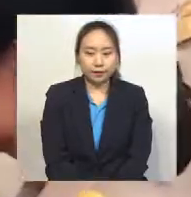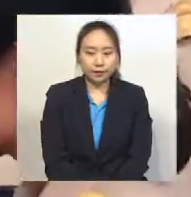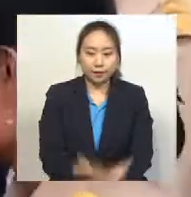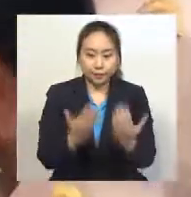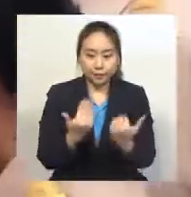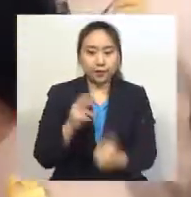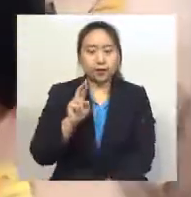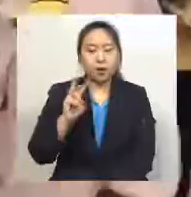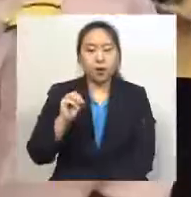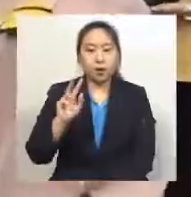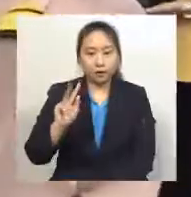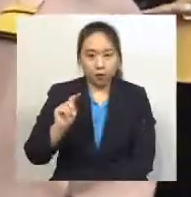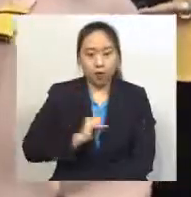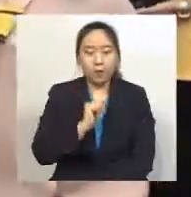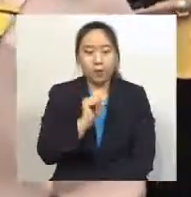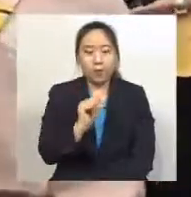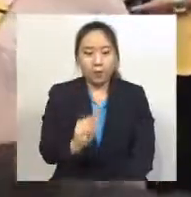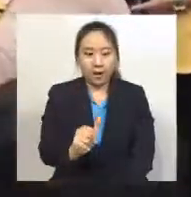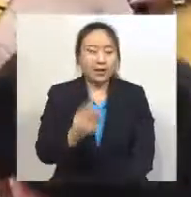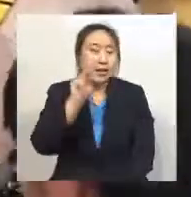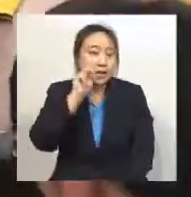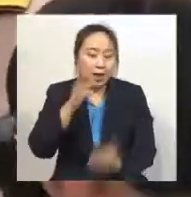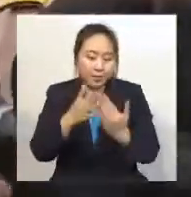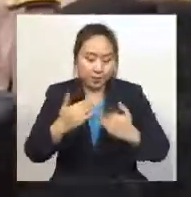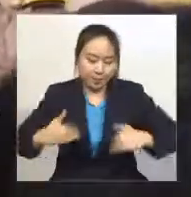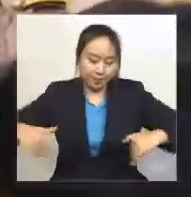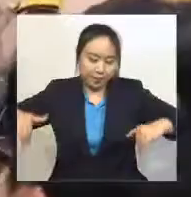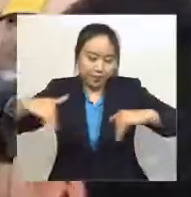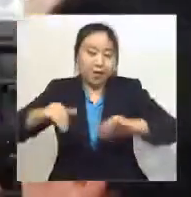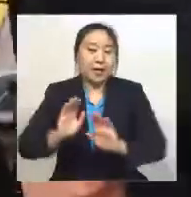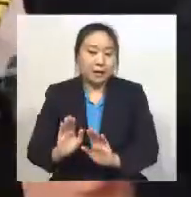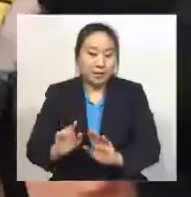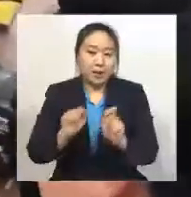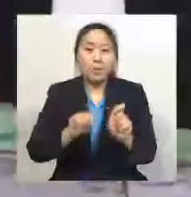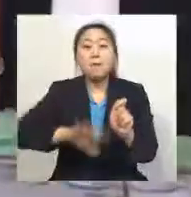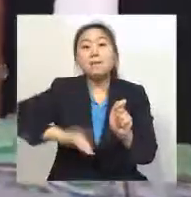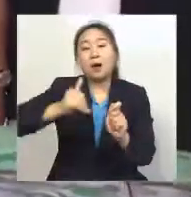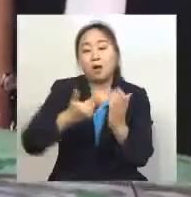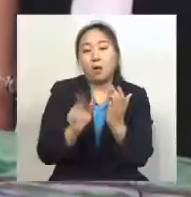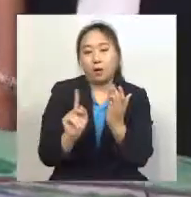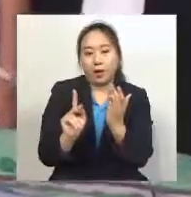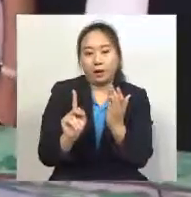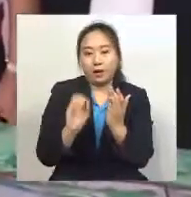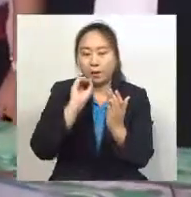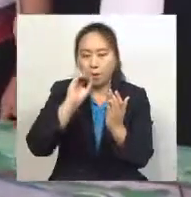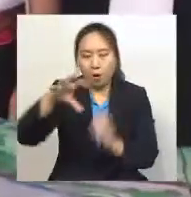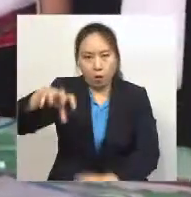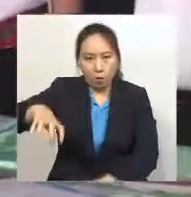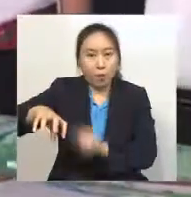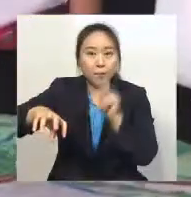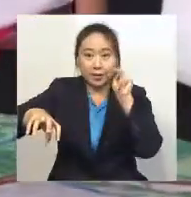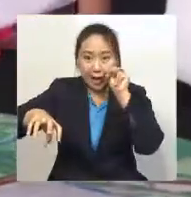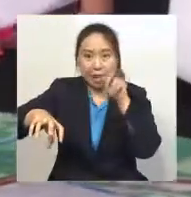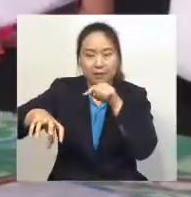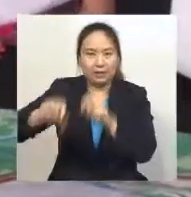นอกจากนี้นะครับท่านรัฐมนตรียังได้เดินทางไปยังอ่างเก็บน้ำแก่งน้ำต้อนนะครับที่อำเภอเมืองขอนแก่นแล้วก็ได้กำชับกับทางกรมชลประท